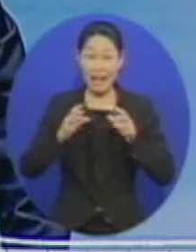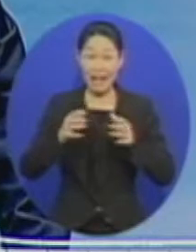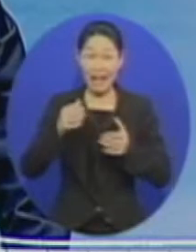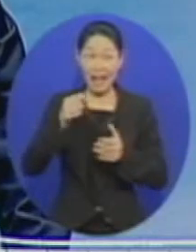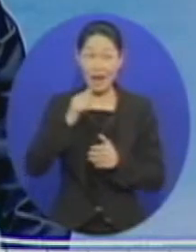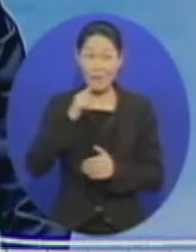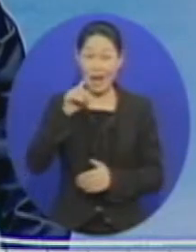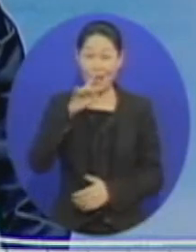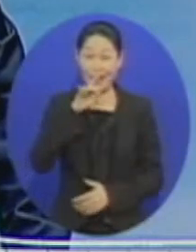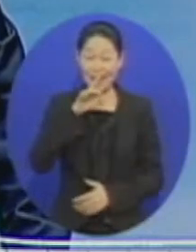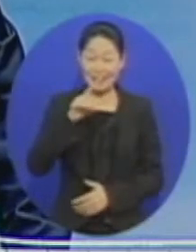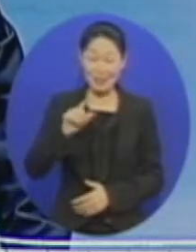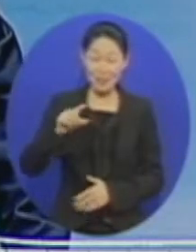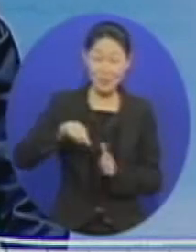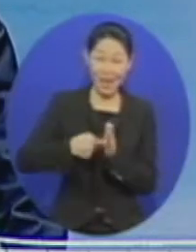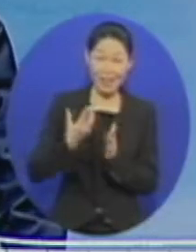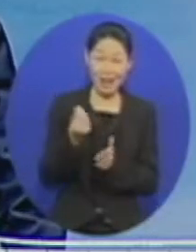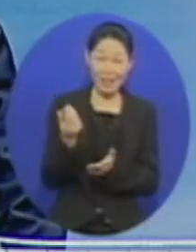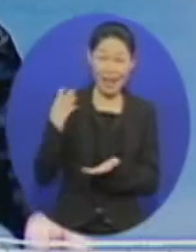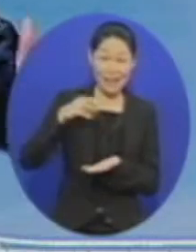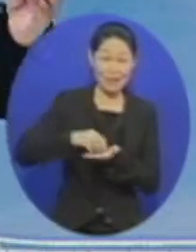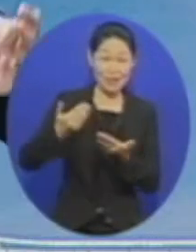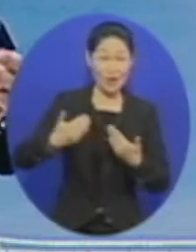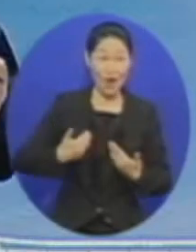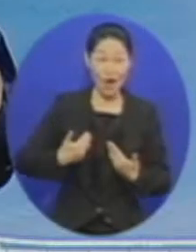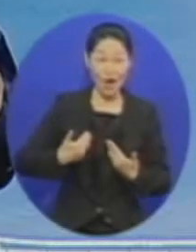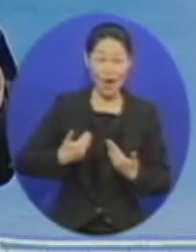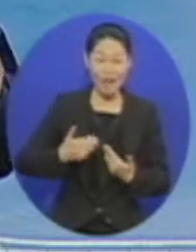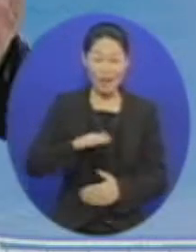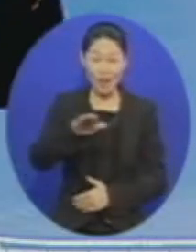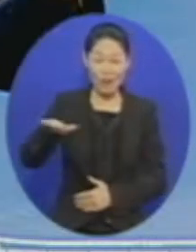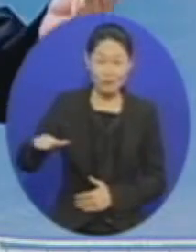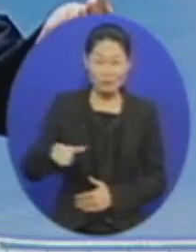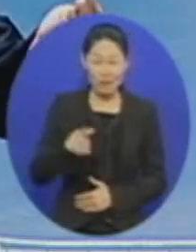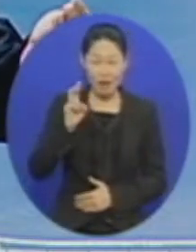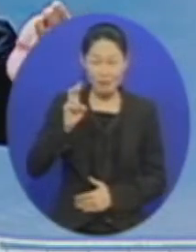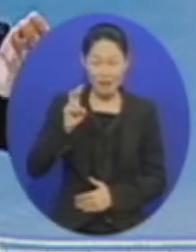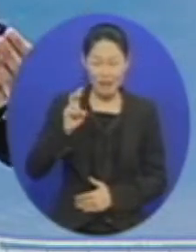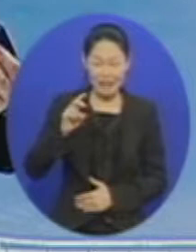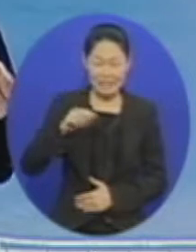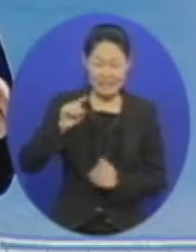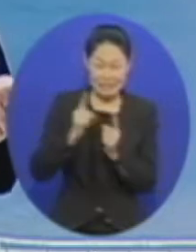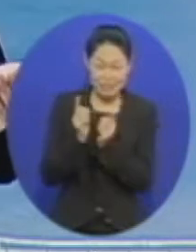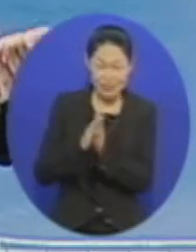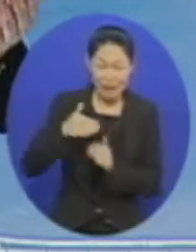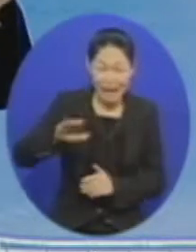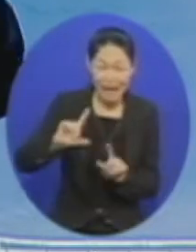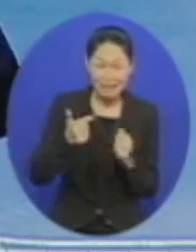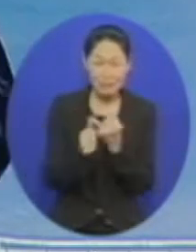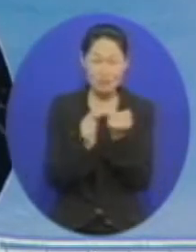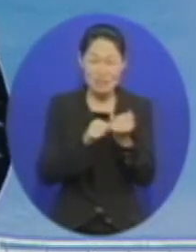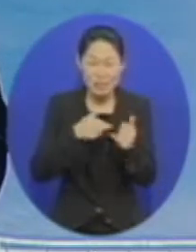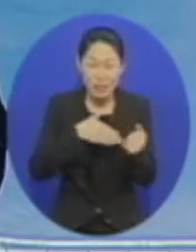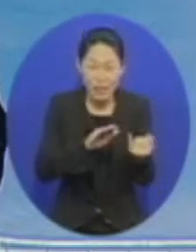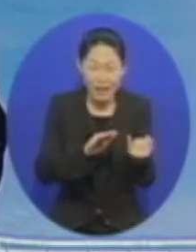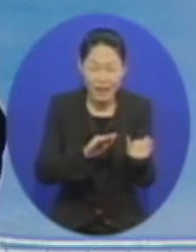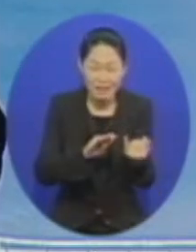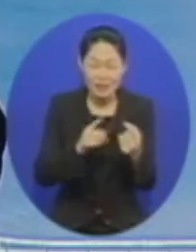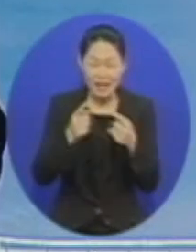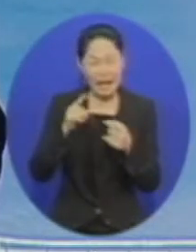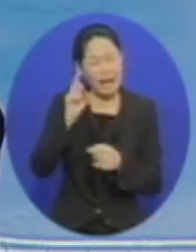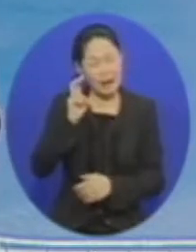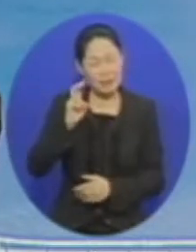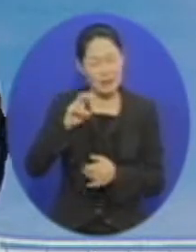시계나 1급 해 줘 아마 여러분이 가든지 아내를 보내 든지 말든 그건 반드시 찾아오게 될